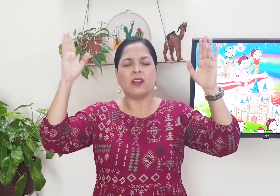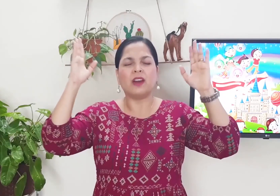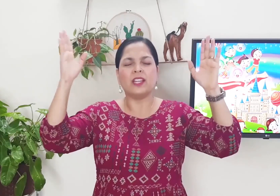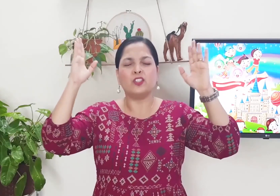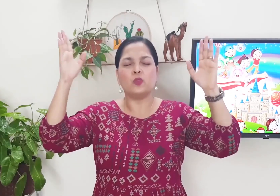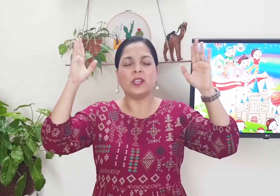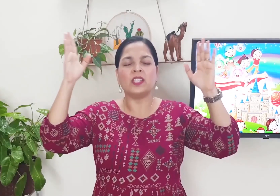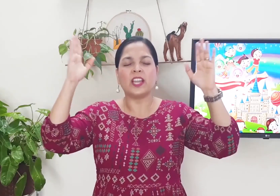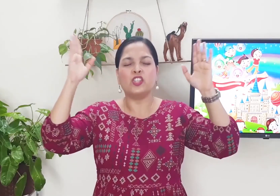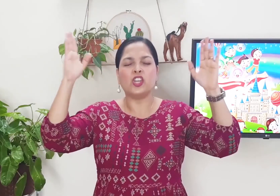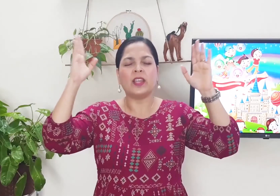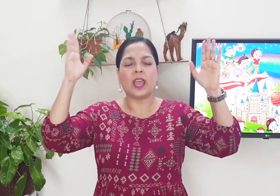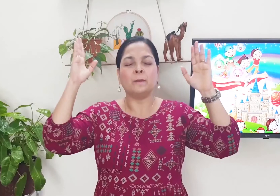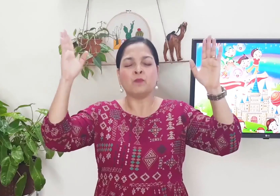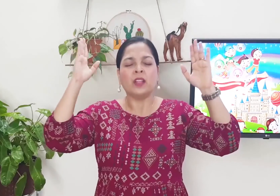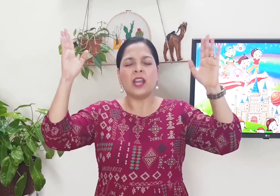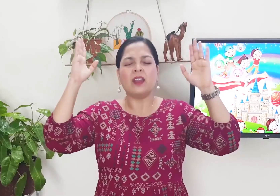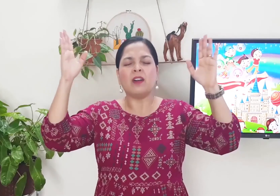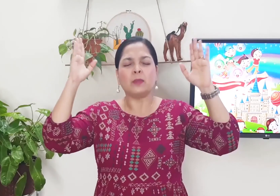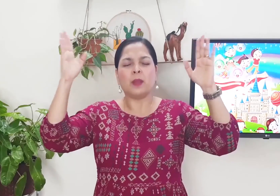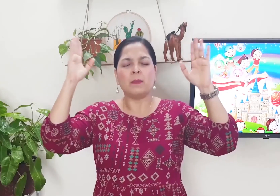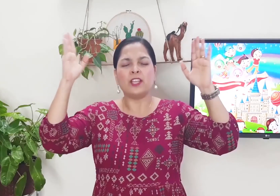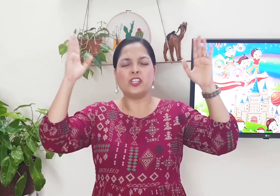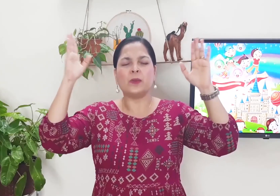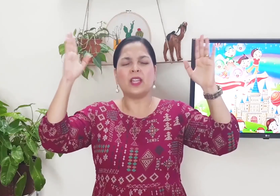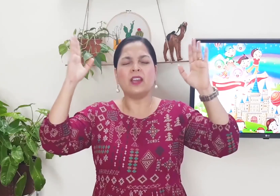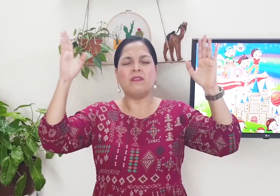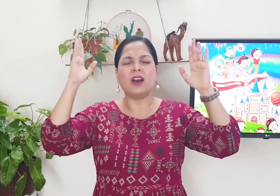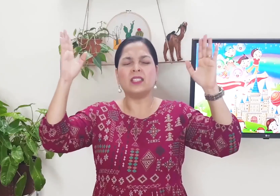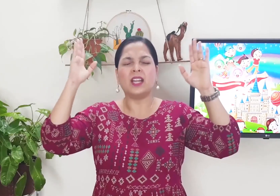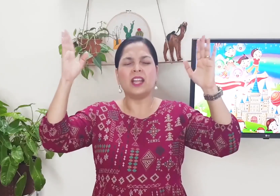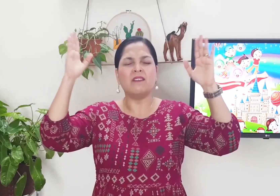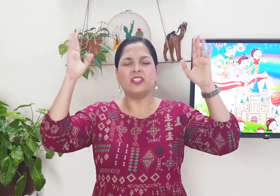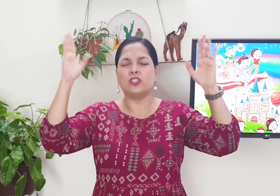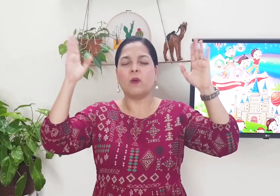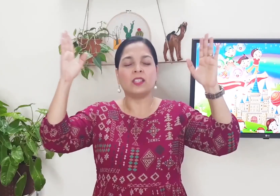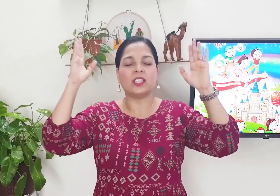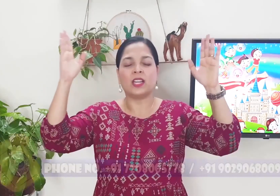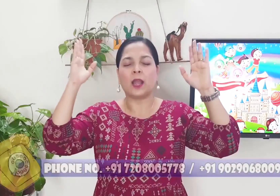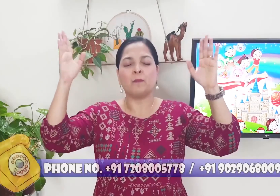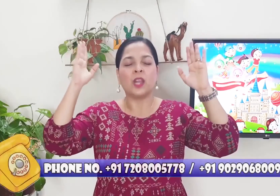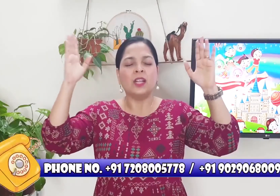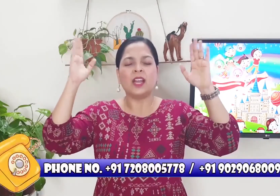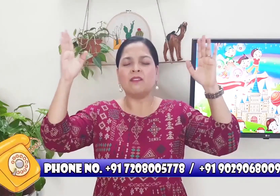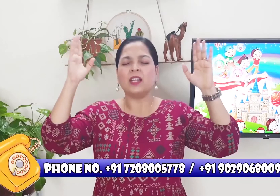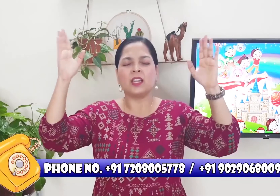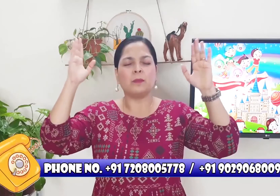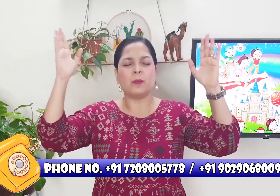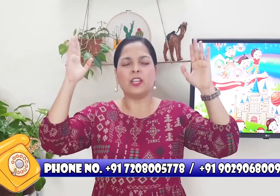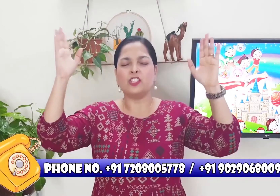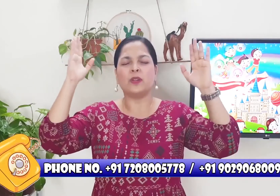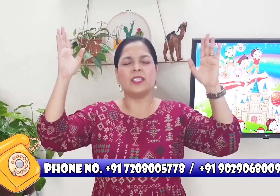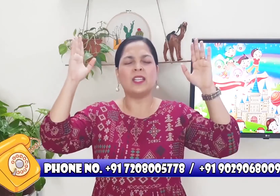परमेश्वर धन्यवाद, ये स्वस्थ, ये चंगे हैं। धन्यवाद परमेश्वर, धन्यवाद। देवीय स्वास्थ्य इनका है। धन्यवाद